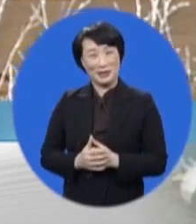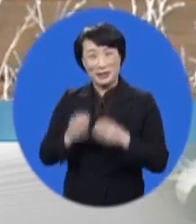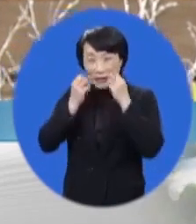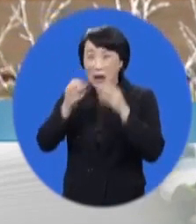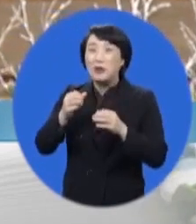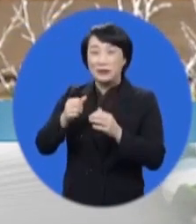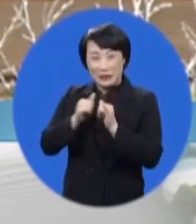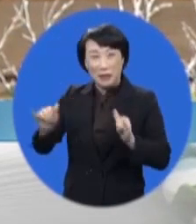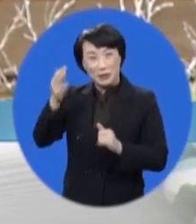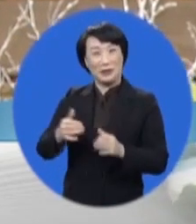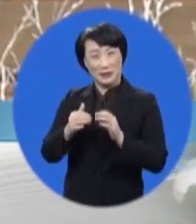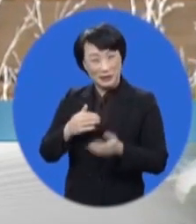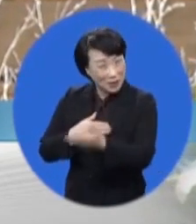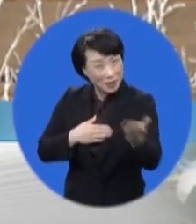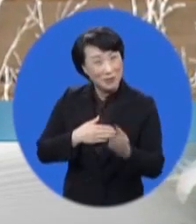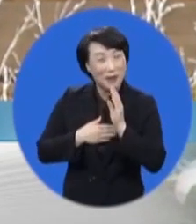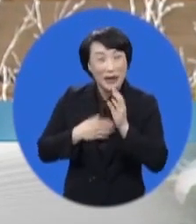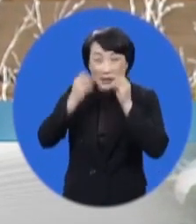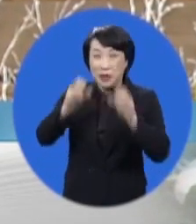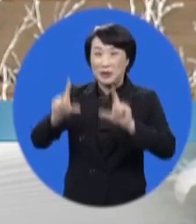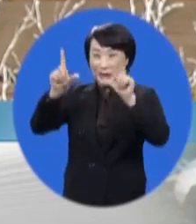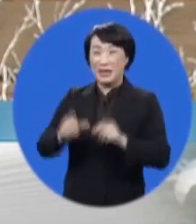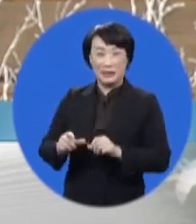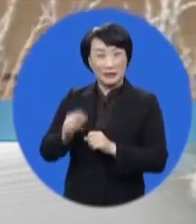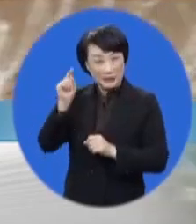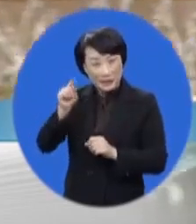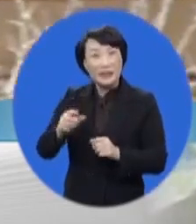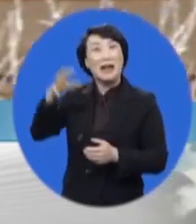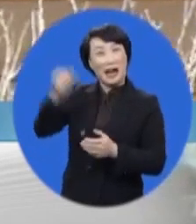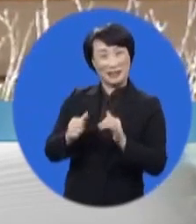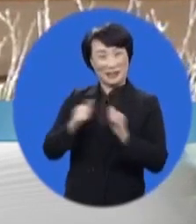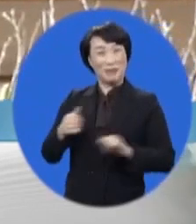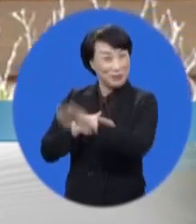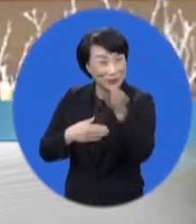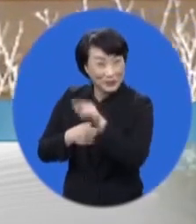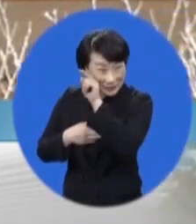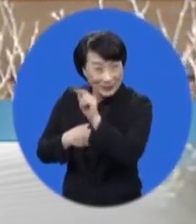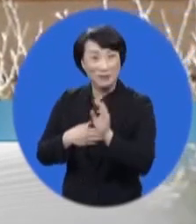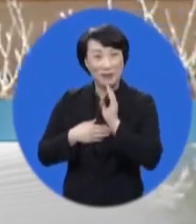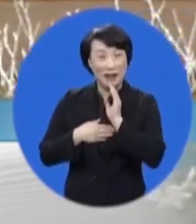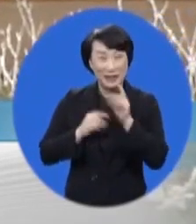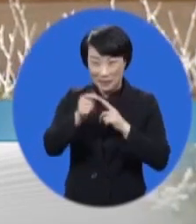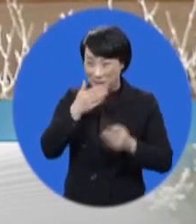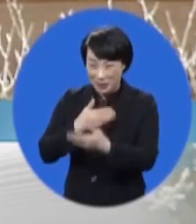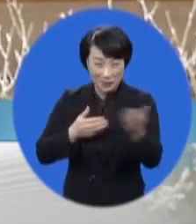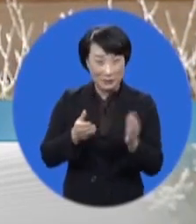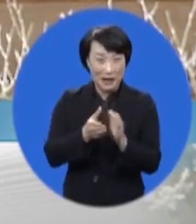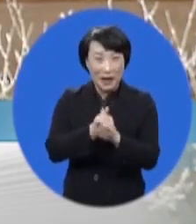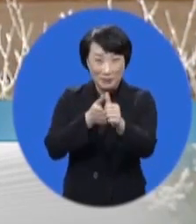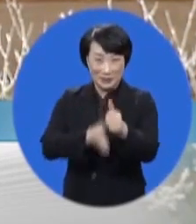새로운 피조물이 된 사람이요, 새로운 날의 삶을 이미 가진 사람이라. 이해되시면